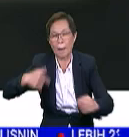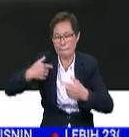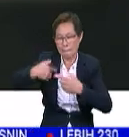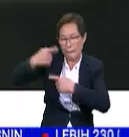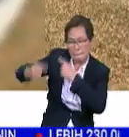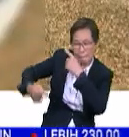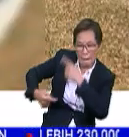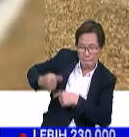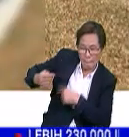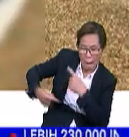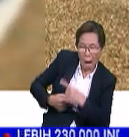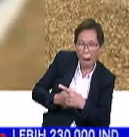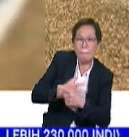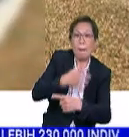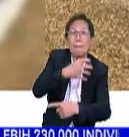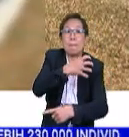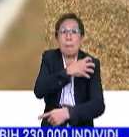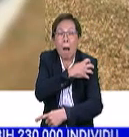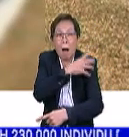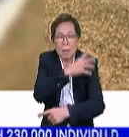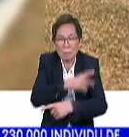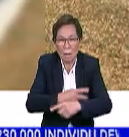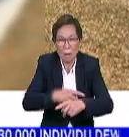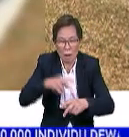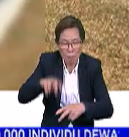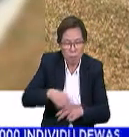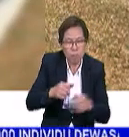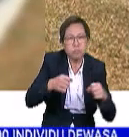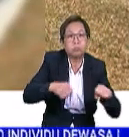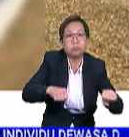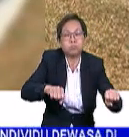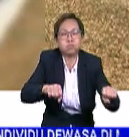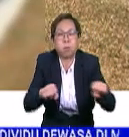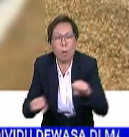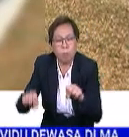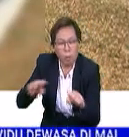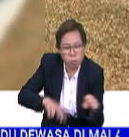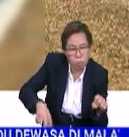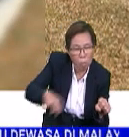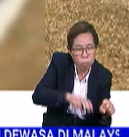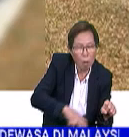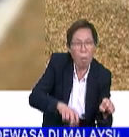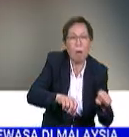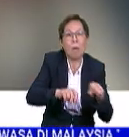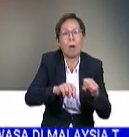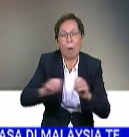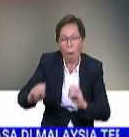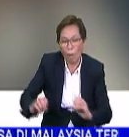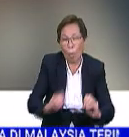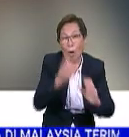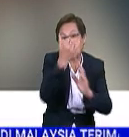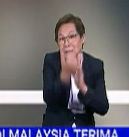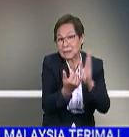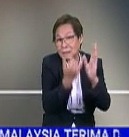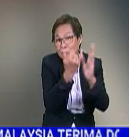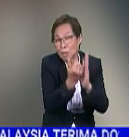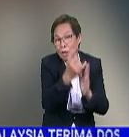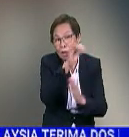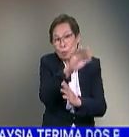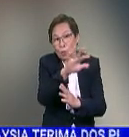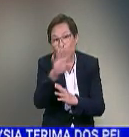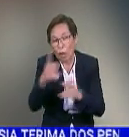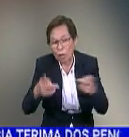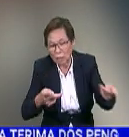turut melakukan pengawasan selain rondaan menggunakan motosikal dalam operasi selama enam jam itu sebanyak 54